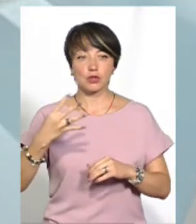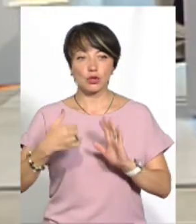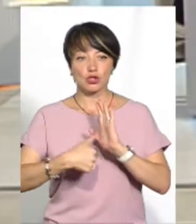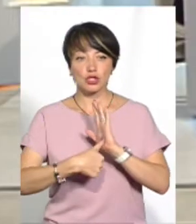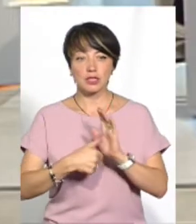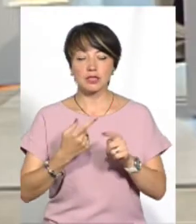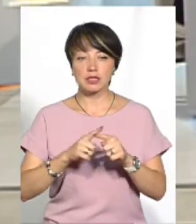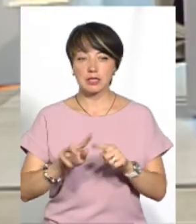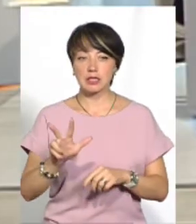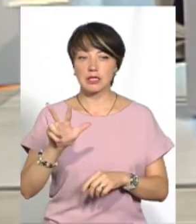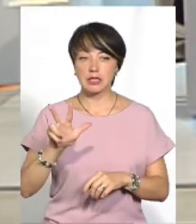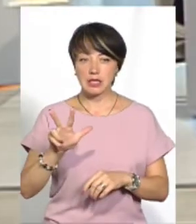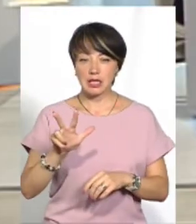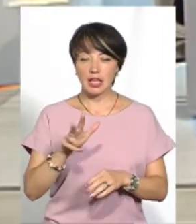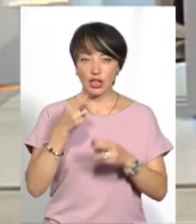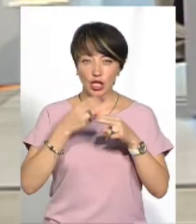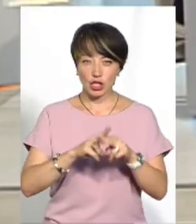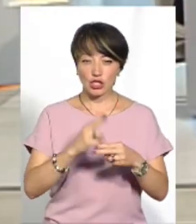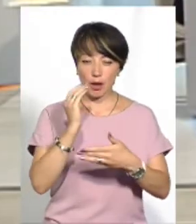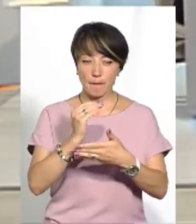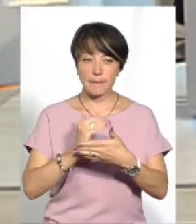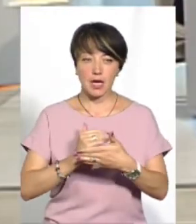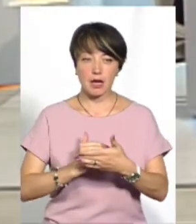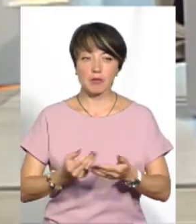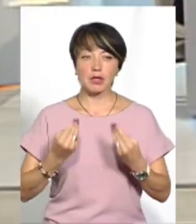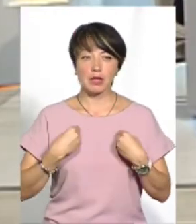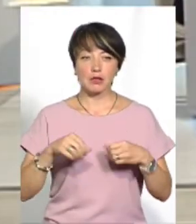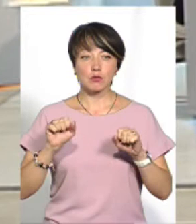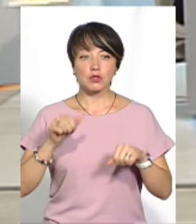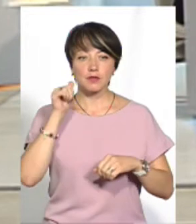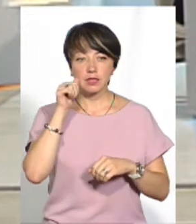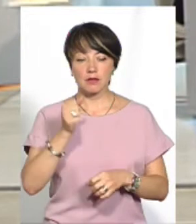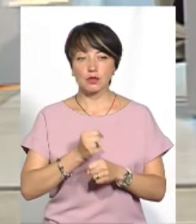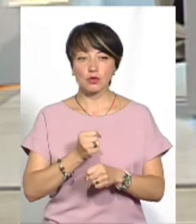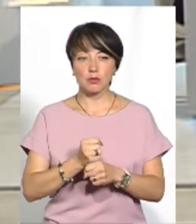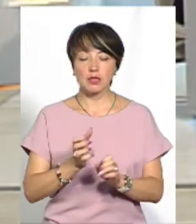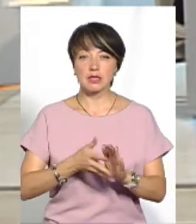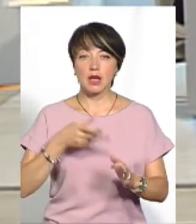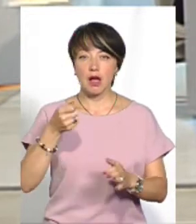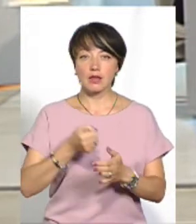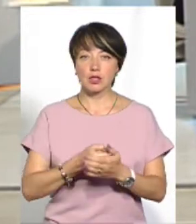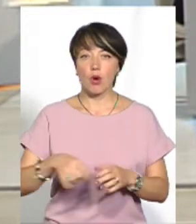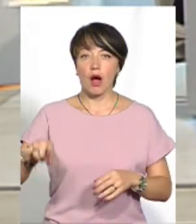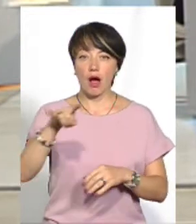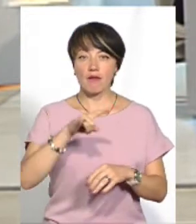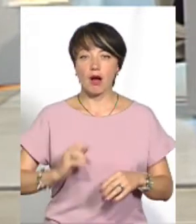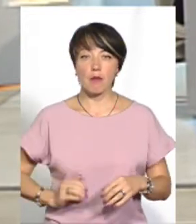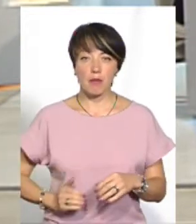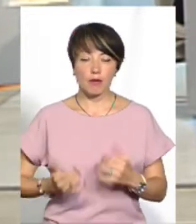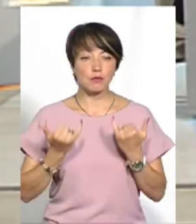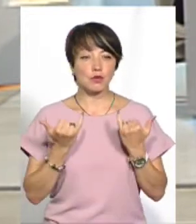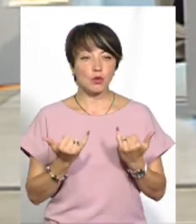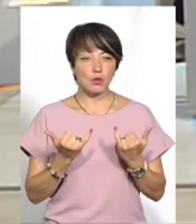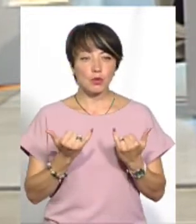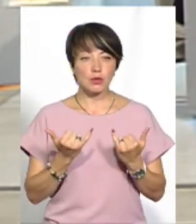46. Оцих три технічних параметри дасть можливість нам завтра зробити заявку до авіакомпаній, які би